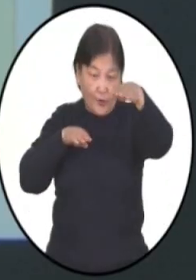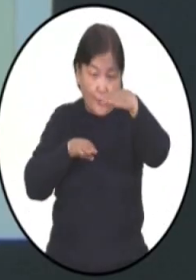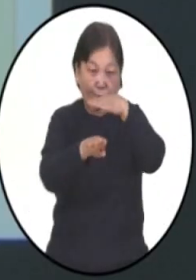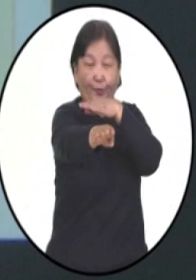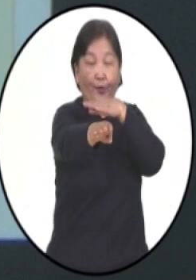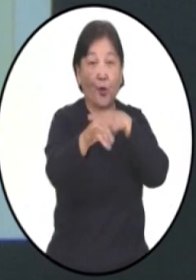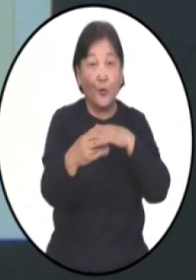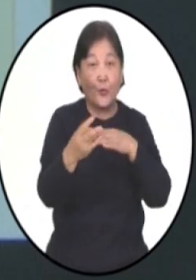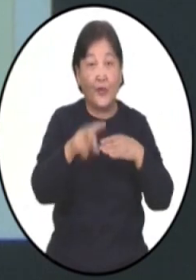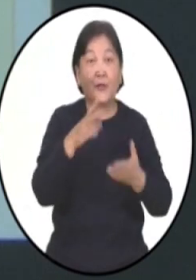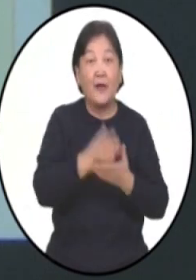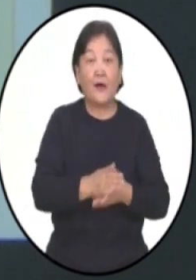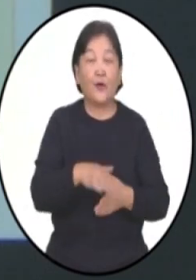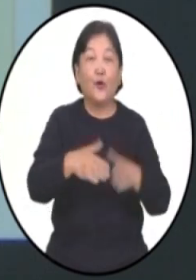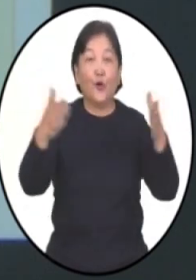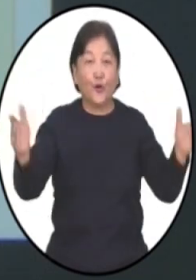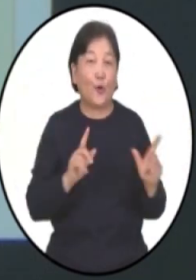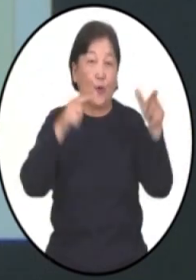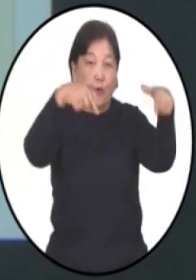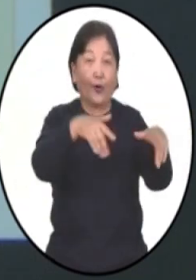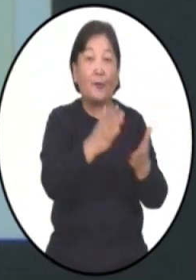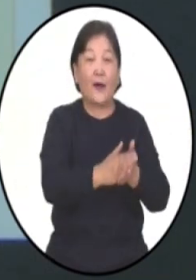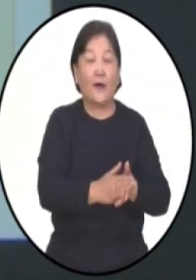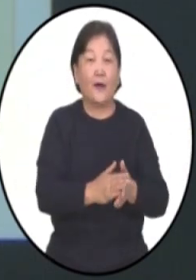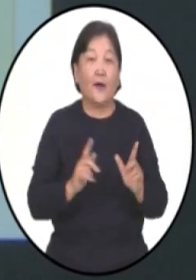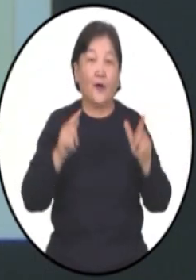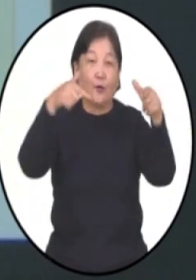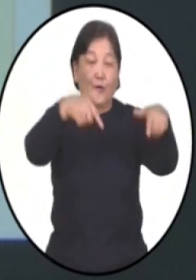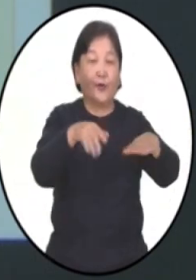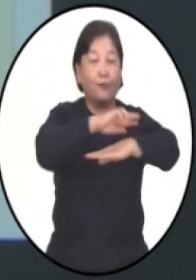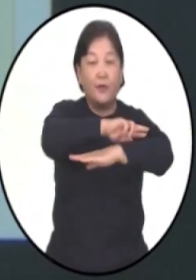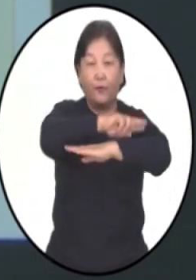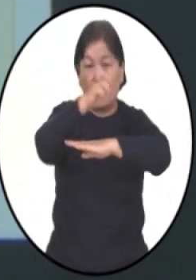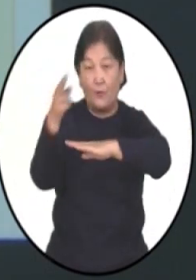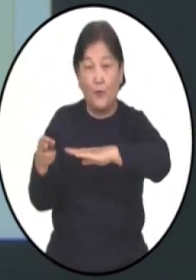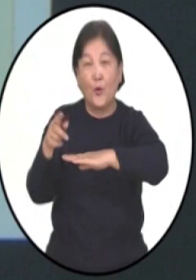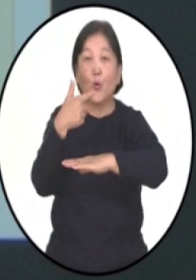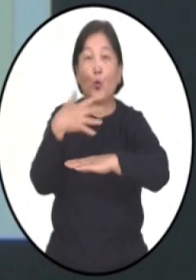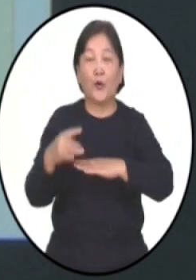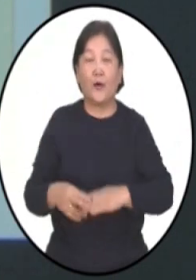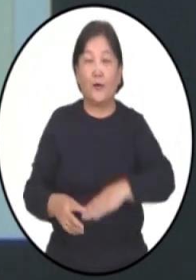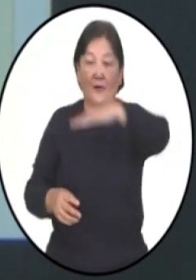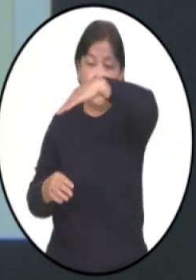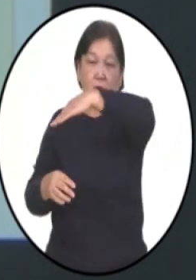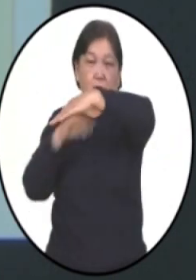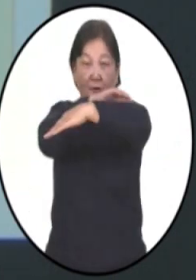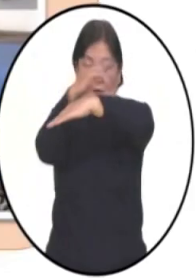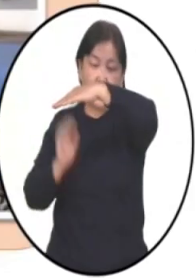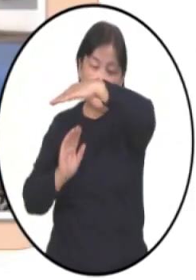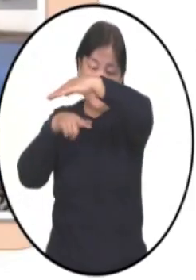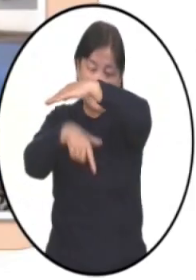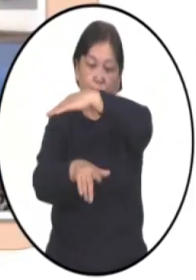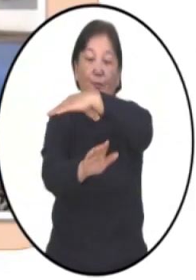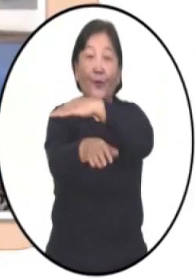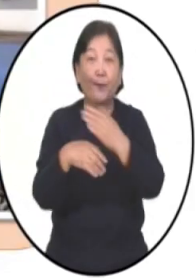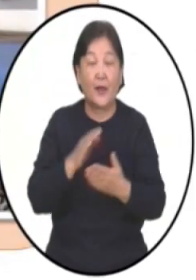Энэ болохоор томоохон гол. За энэ голыг гүүрээр явах нь. Голын хоёр эргийг холбосон байдаг байна.